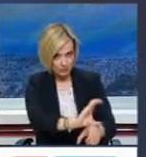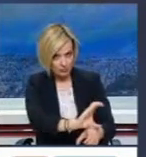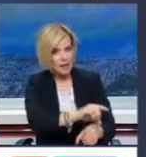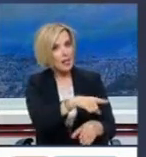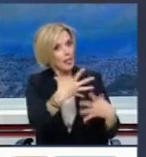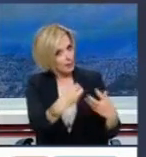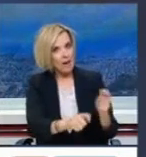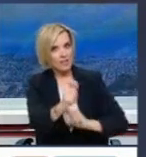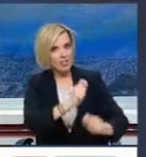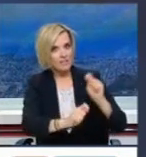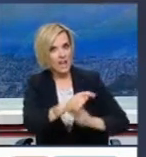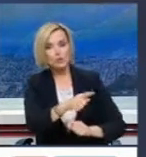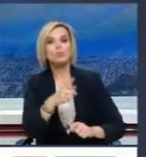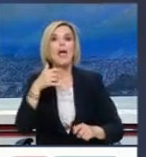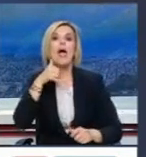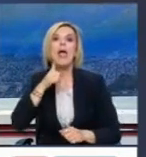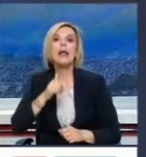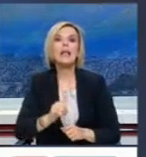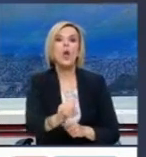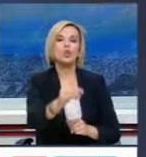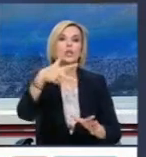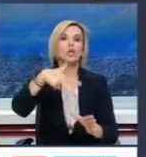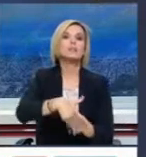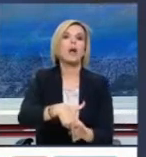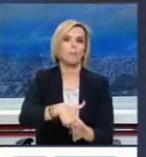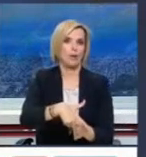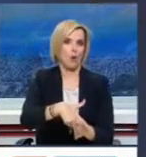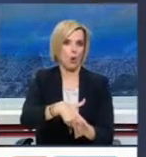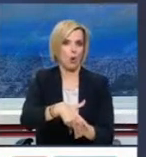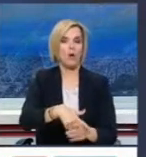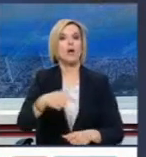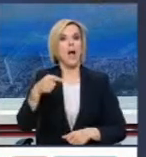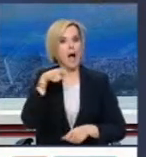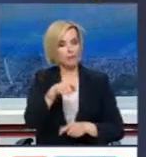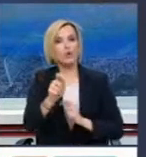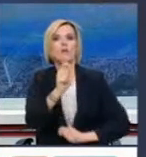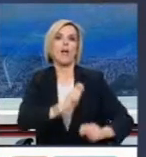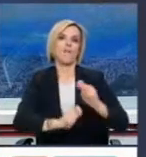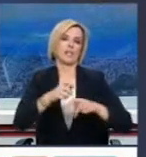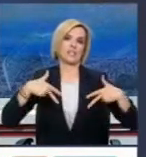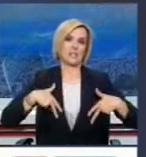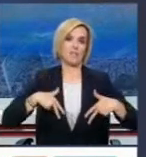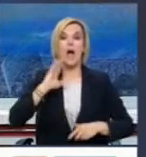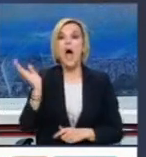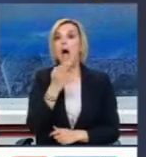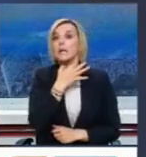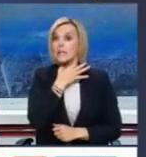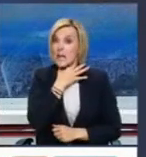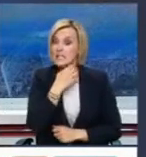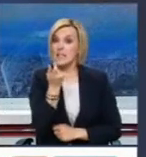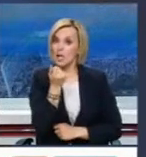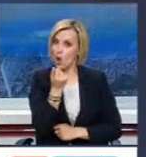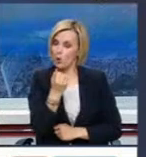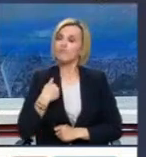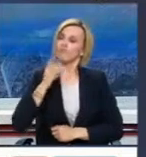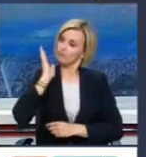αρχές, δηλώνω σήμερα ότι η σχετική παρέμβαση, εάν χρειαστεί για την οικονομία μας,